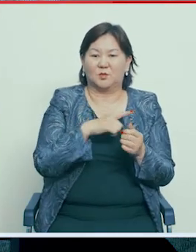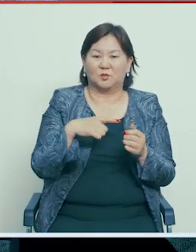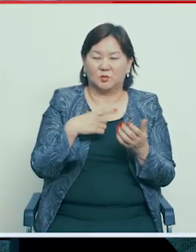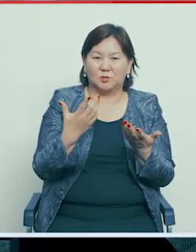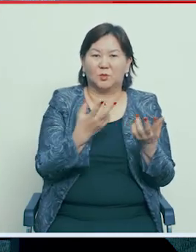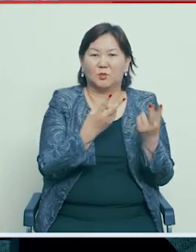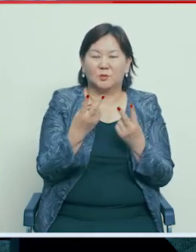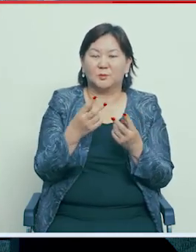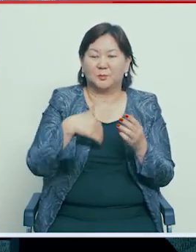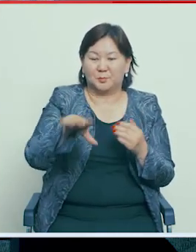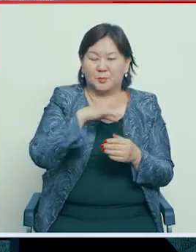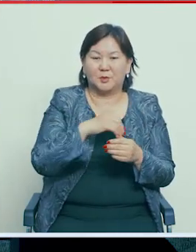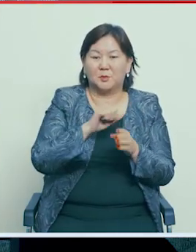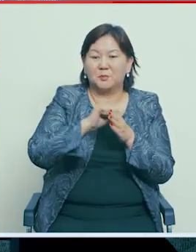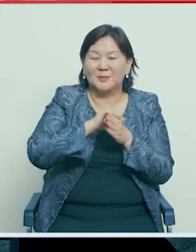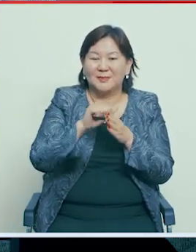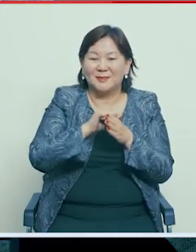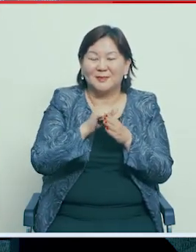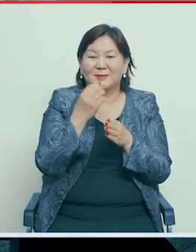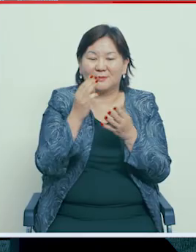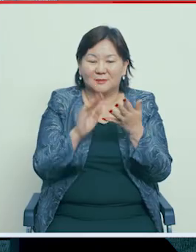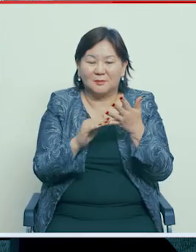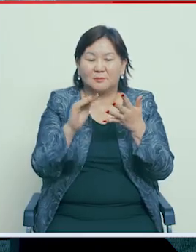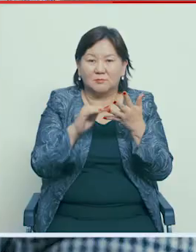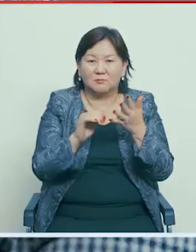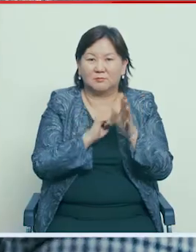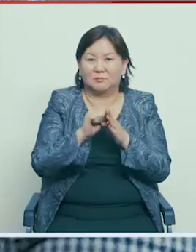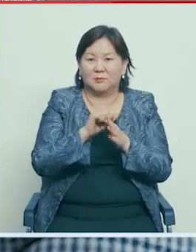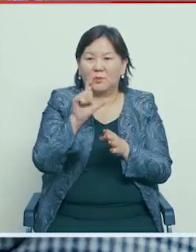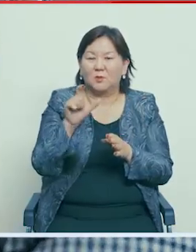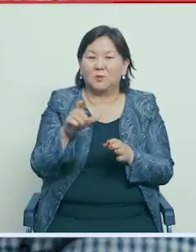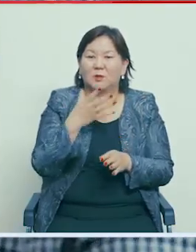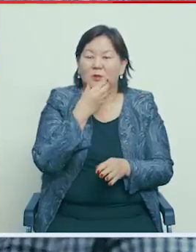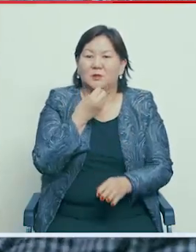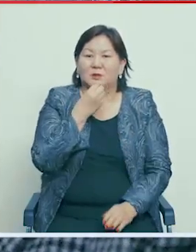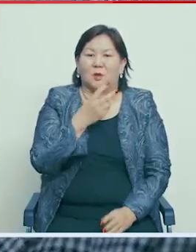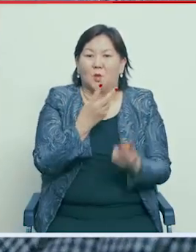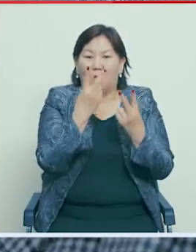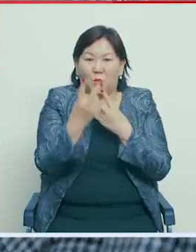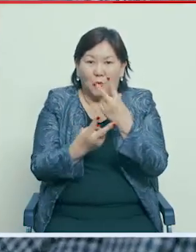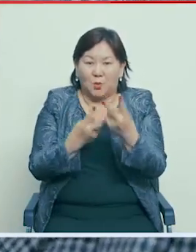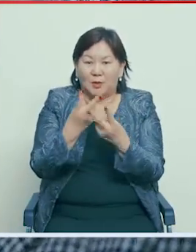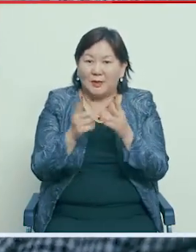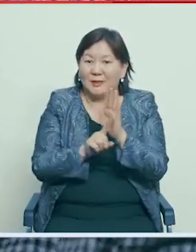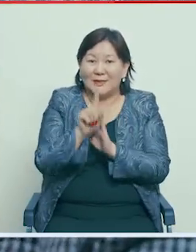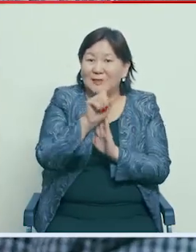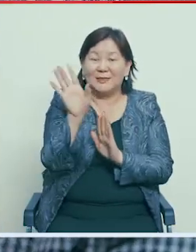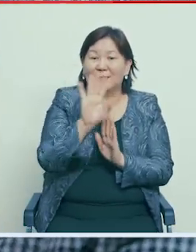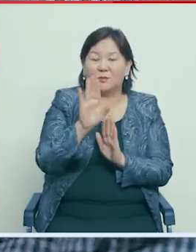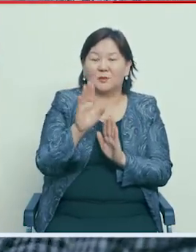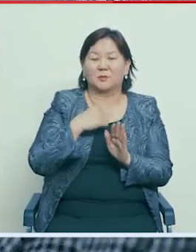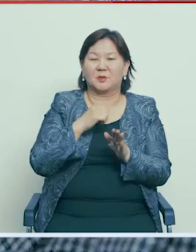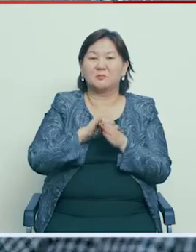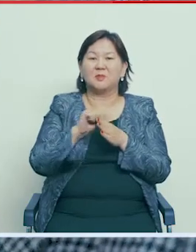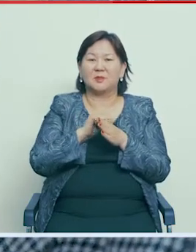байгаа. Одоо бид нар бэлтгэл шатандаа явж байгаа. Тэрийг бол хүмүүс маань бол айгүй сайхан одоо үйл ажиллагаагаа нь эхлээгүй байхад одоо бид